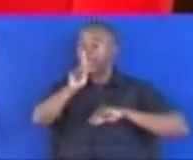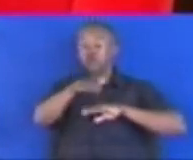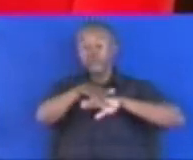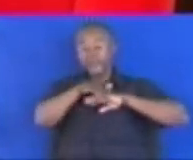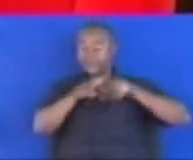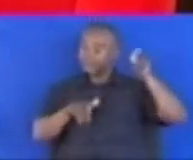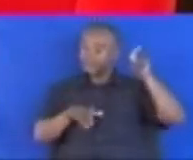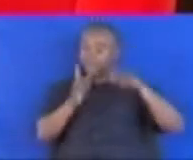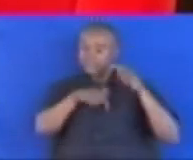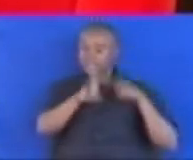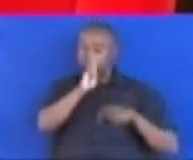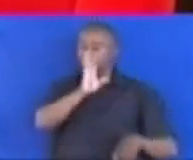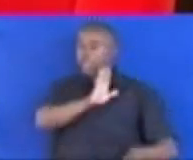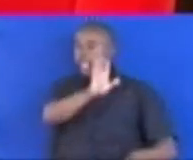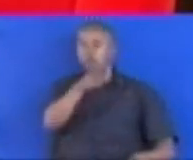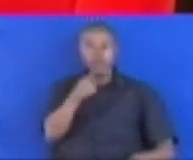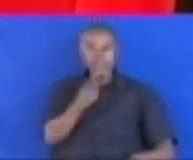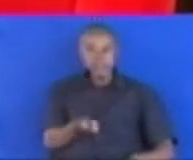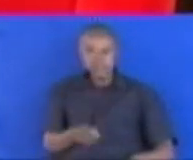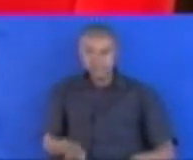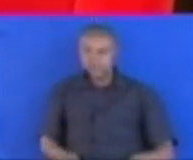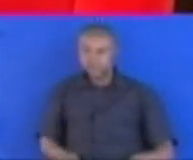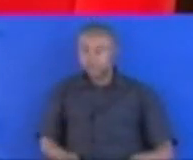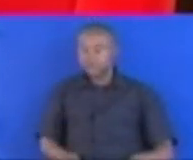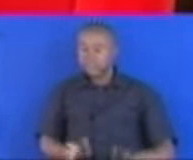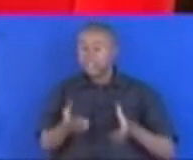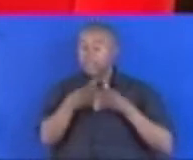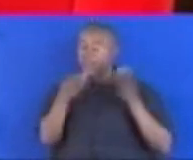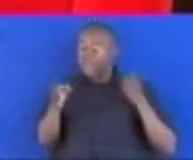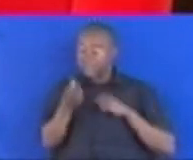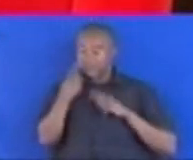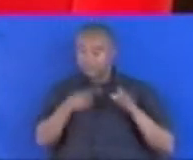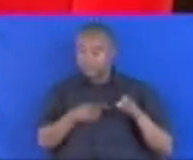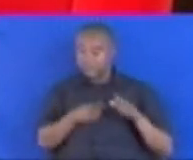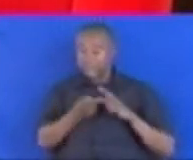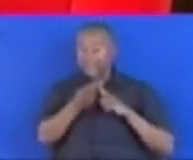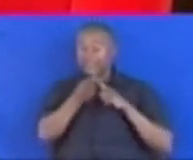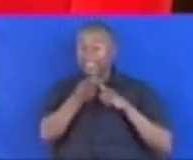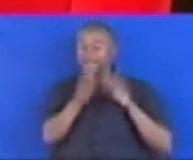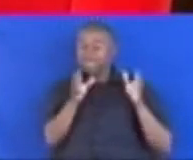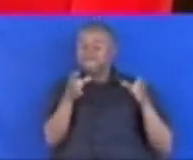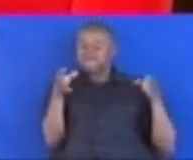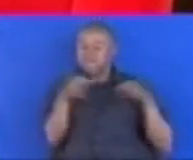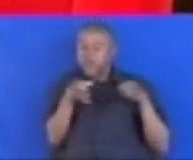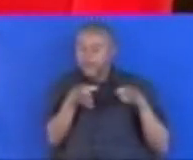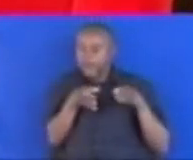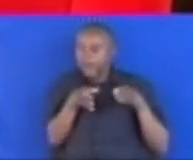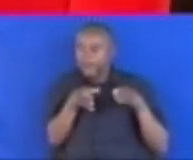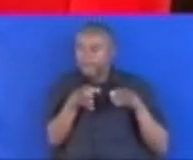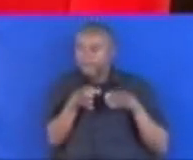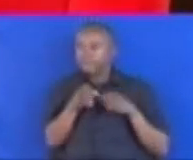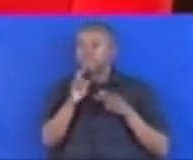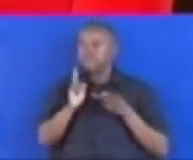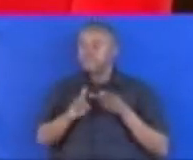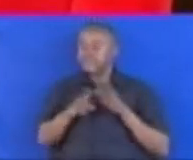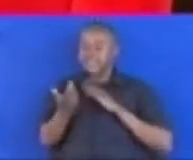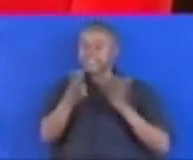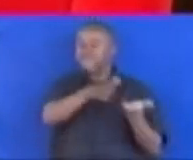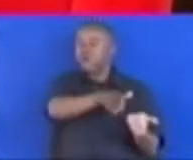kwenye website yao wanasema side effect yake ya kwanza ni damu kuganda, na ya pili ni